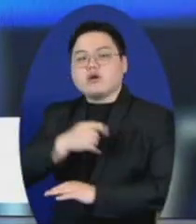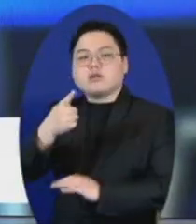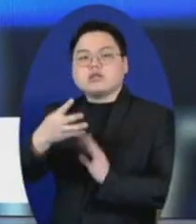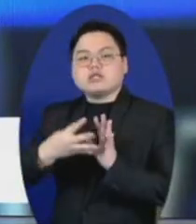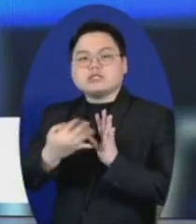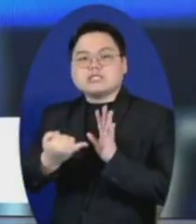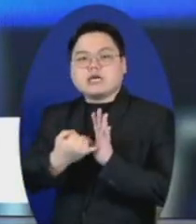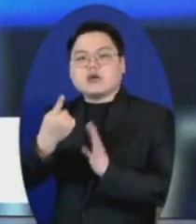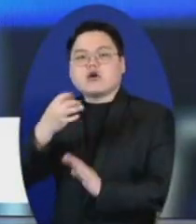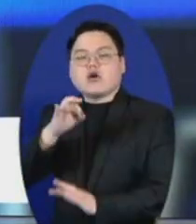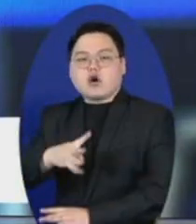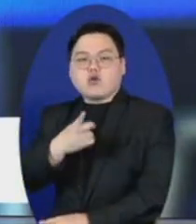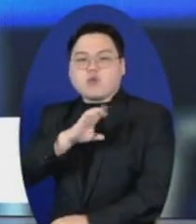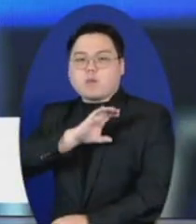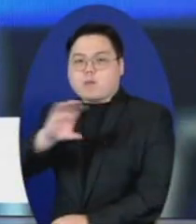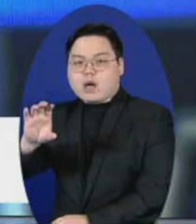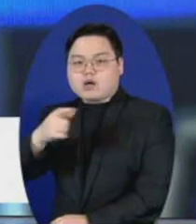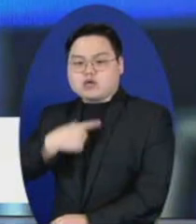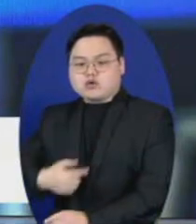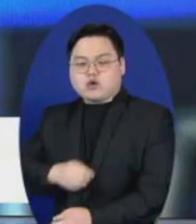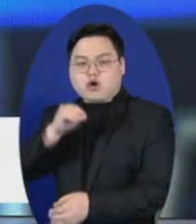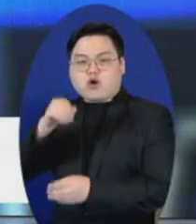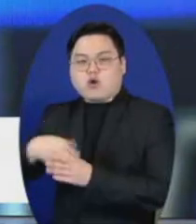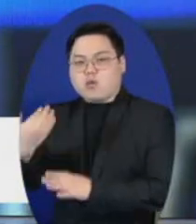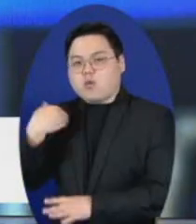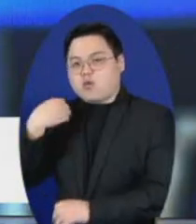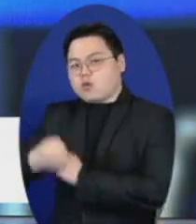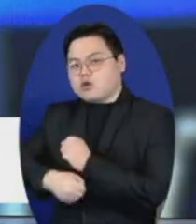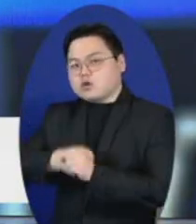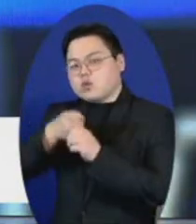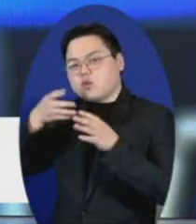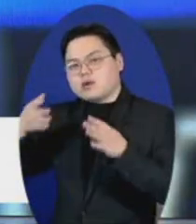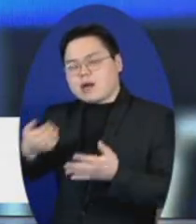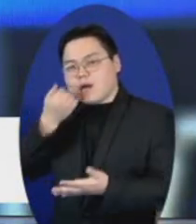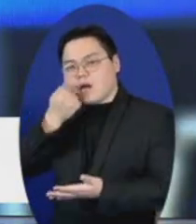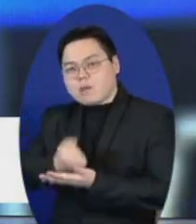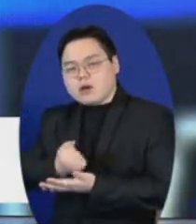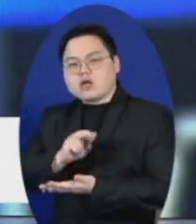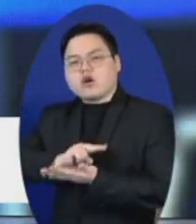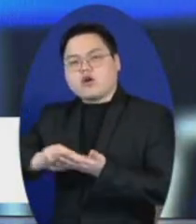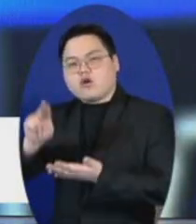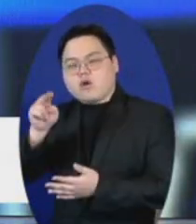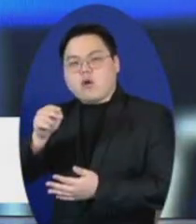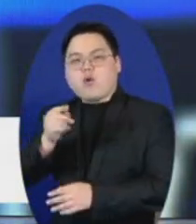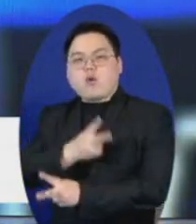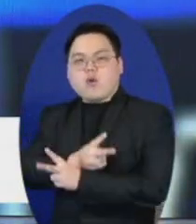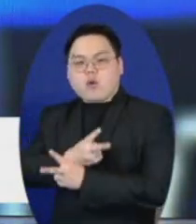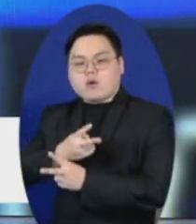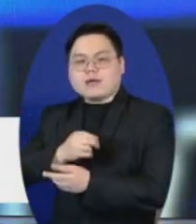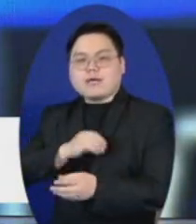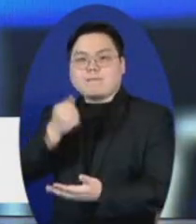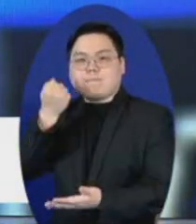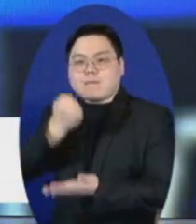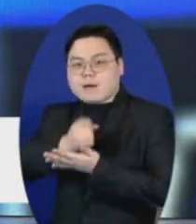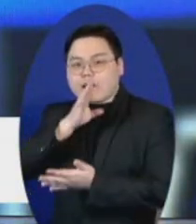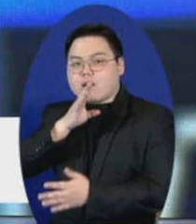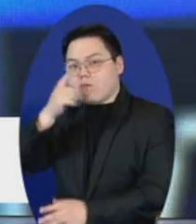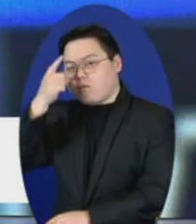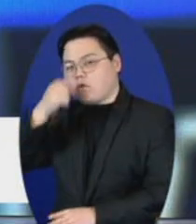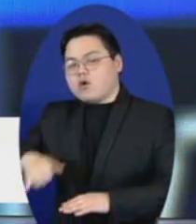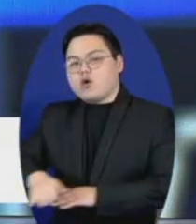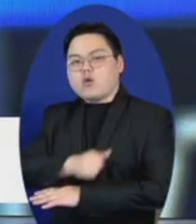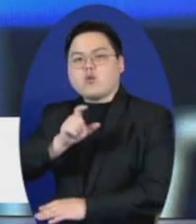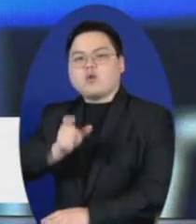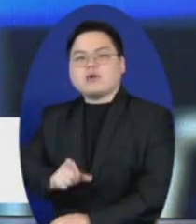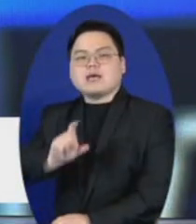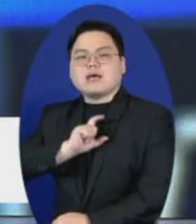үндэсний байгууллагын гишүүн орноор элсэж өнгөрсөн хугацаанд баталсан хууль тогтоомж элссэн гэрээ конвенцээс гарахад манай оронд хүний эрхийг хамгаалах тогтолцоо